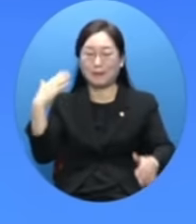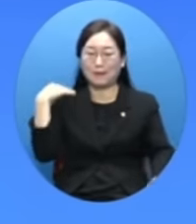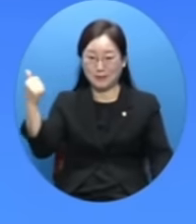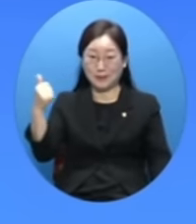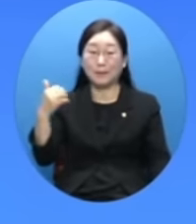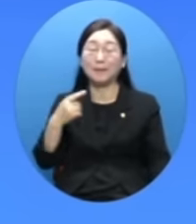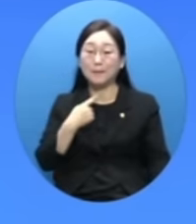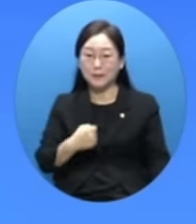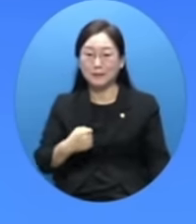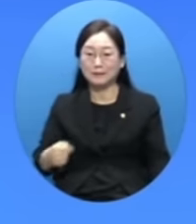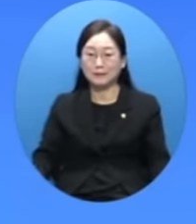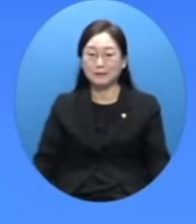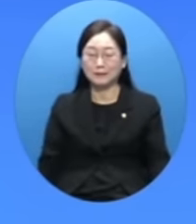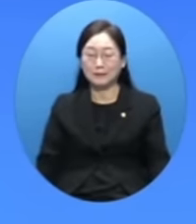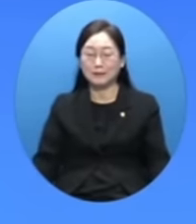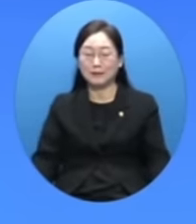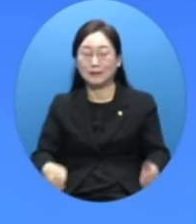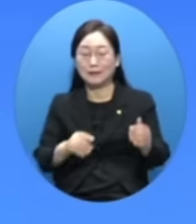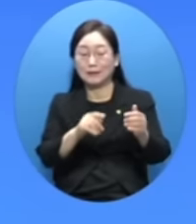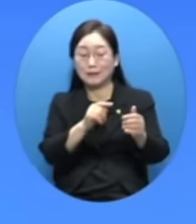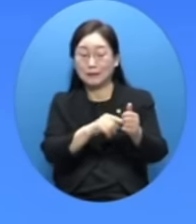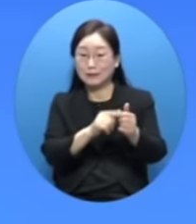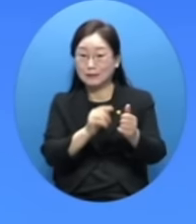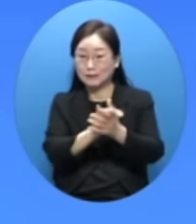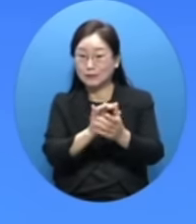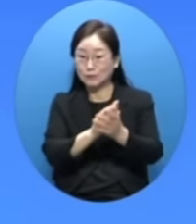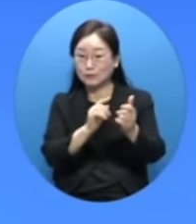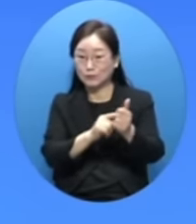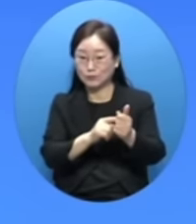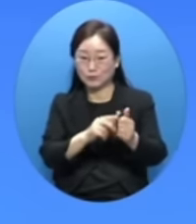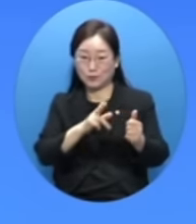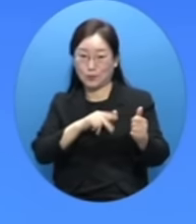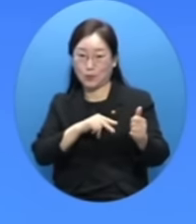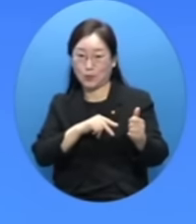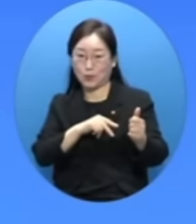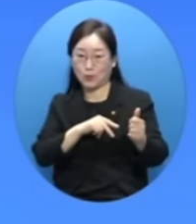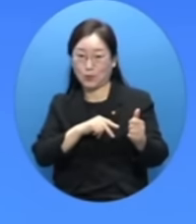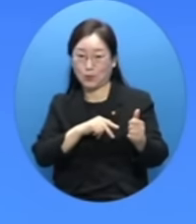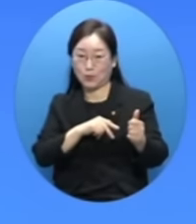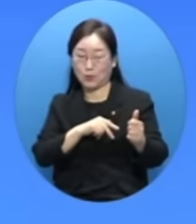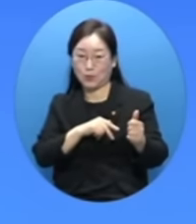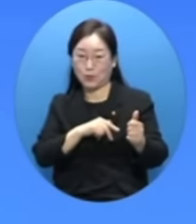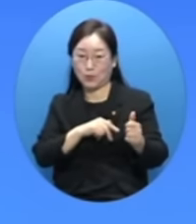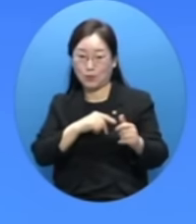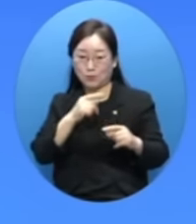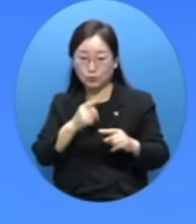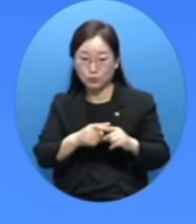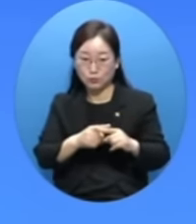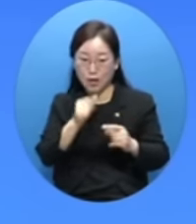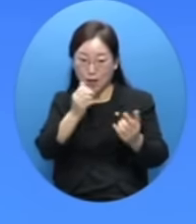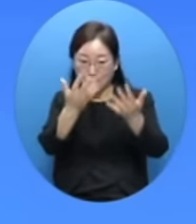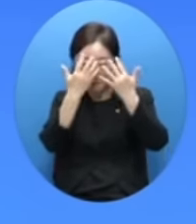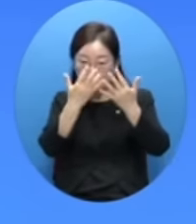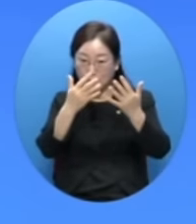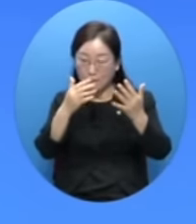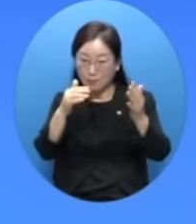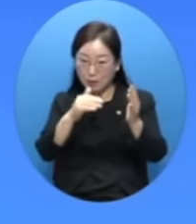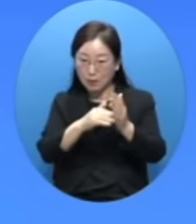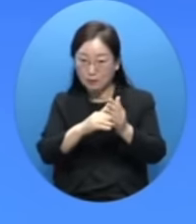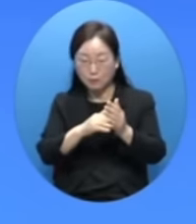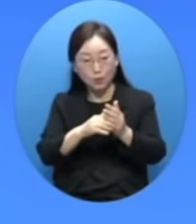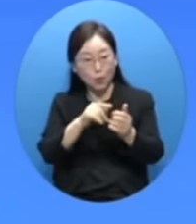이분이 국회의원을 하다가 지금 교도소에 들어가 있어요. 그래서 제가 교도소에